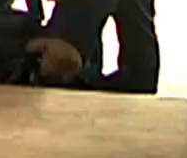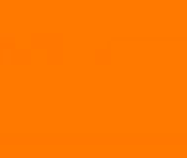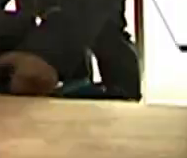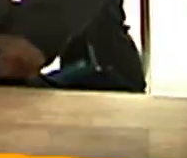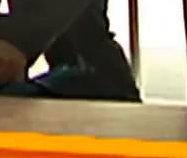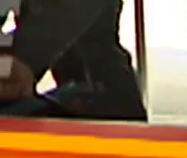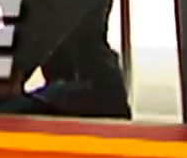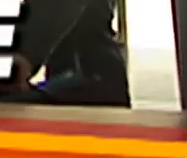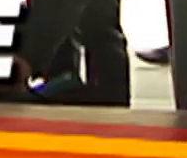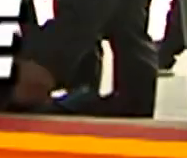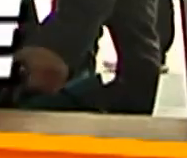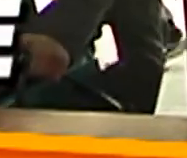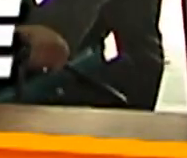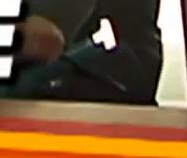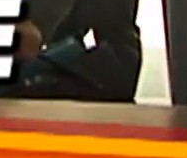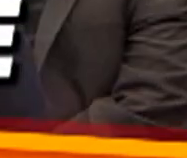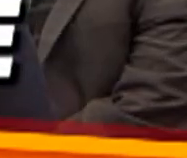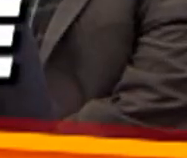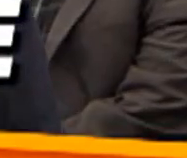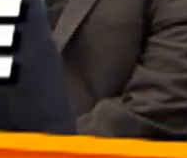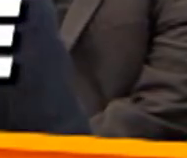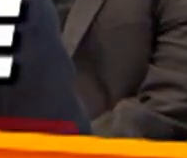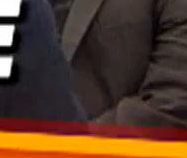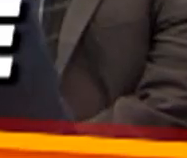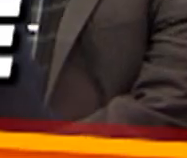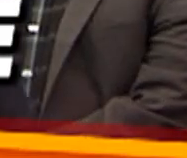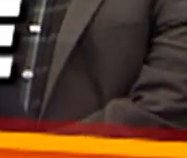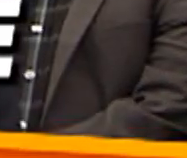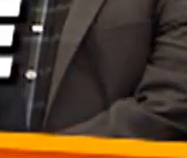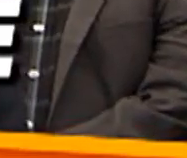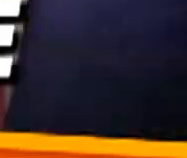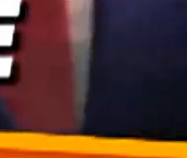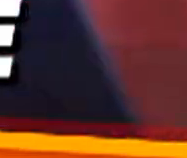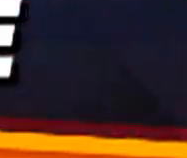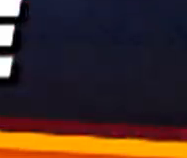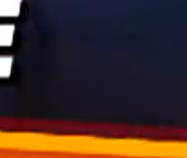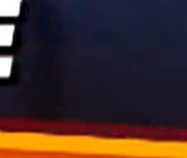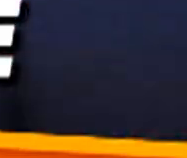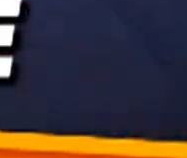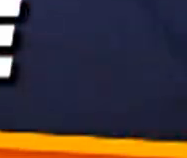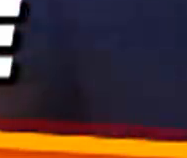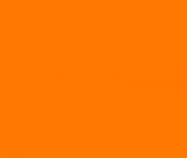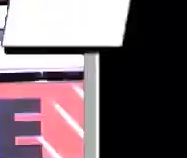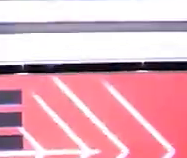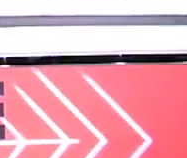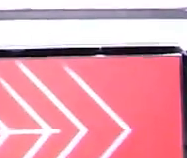aso. At Lee O'Brien, pinabulaanan na ang mga akusasyon ng kanyang ex na si